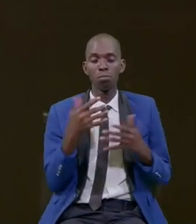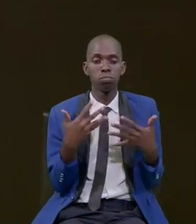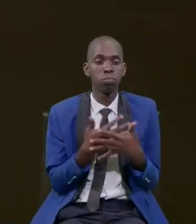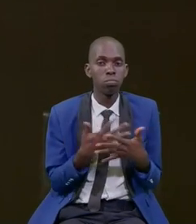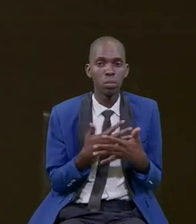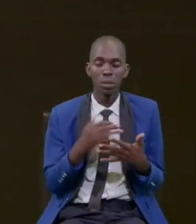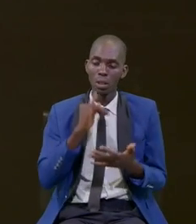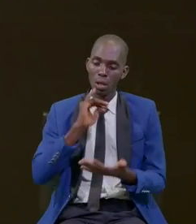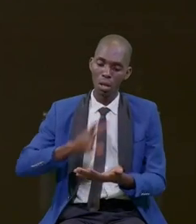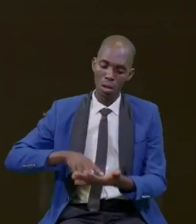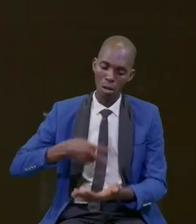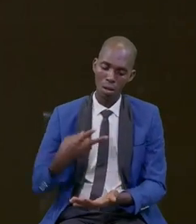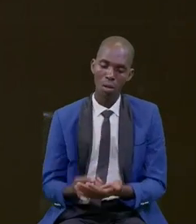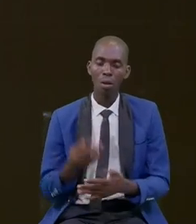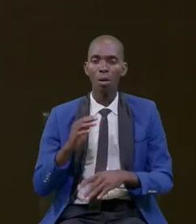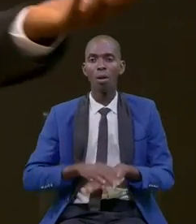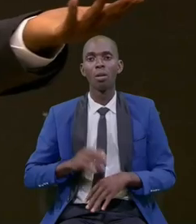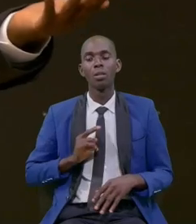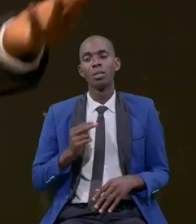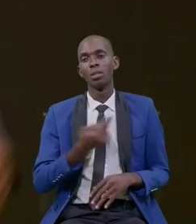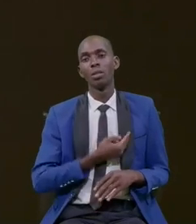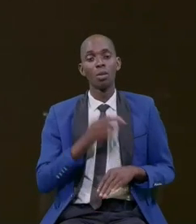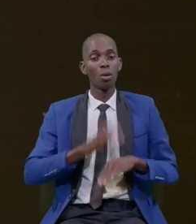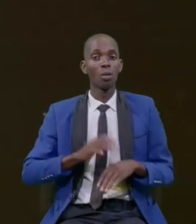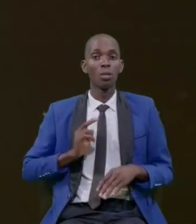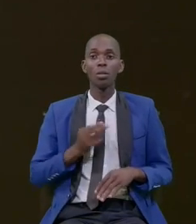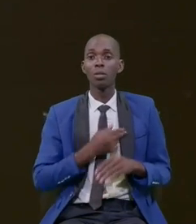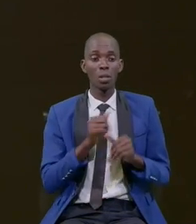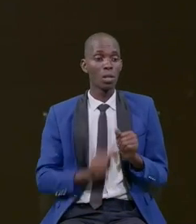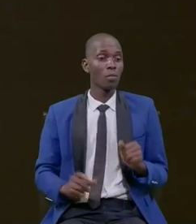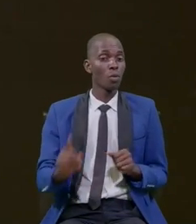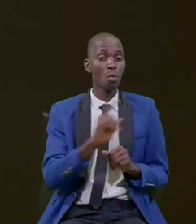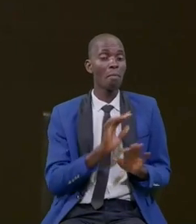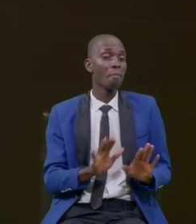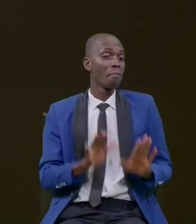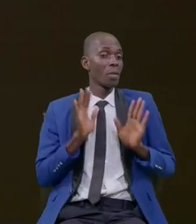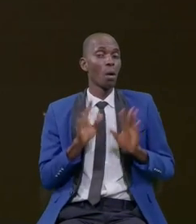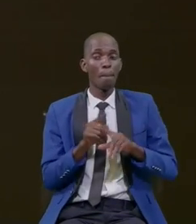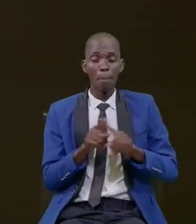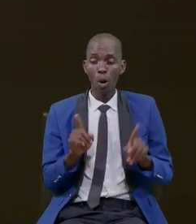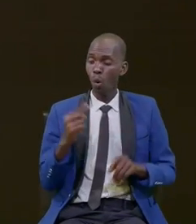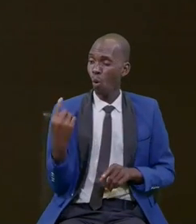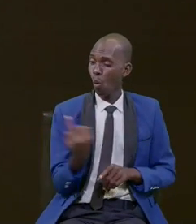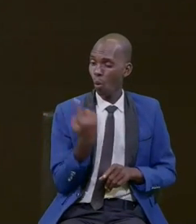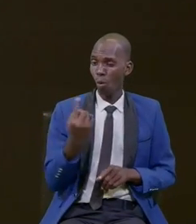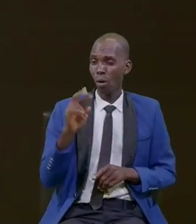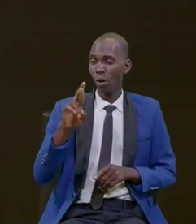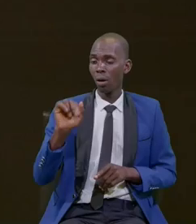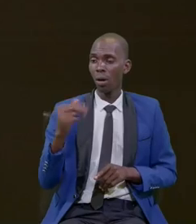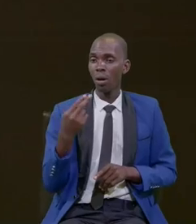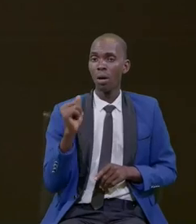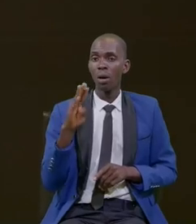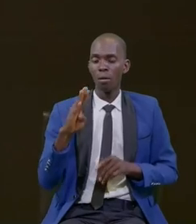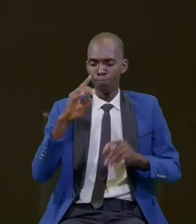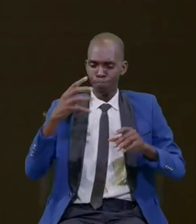terreur que vous inspirez nous a saisis. Nous tous, tout le monde a peur. Sauf